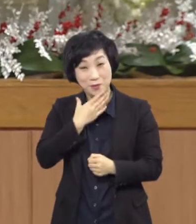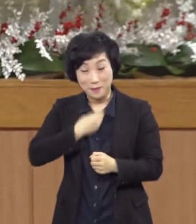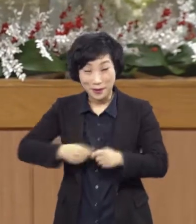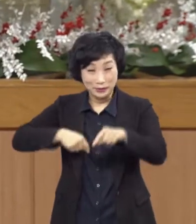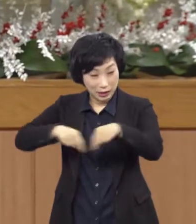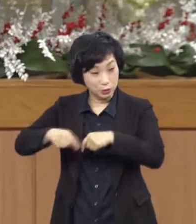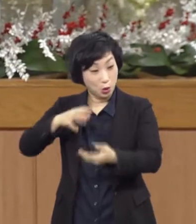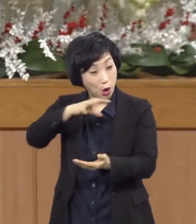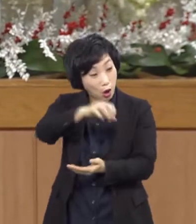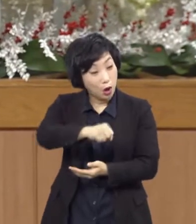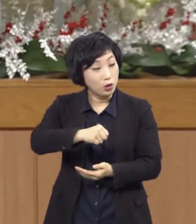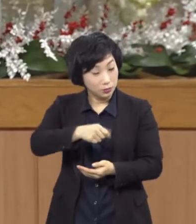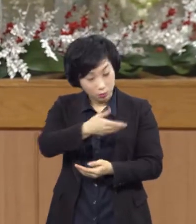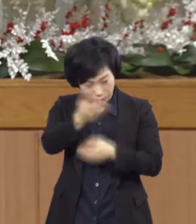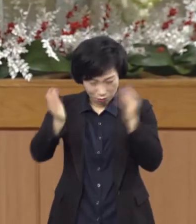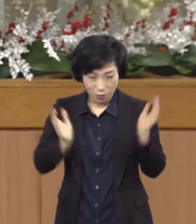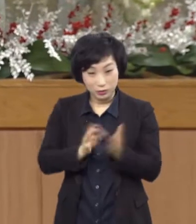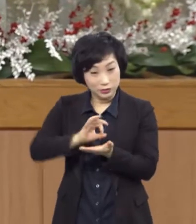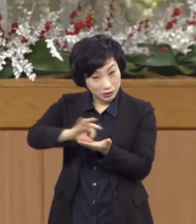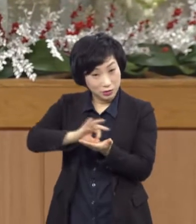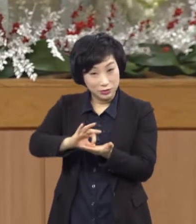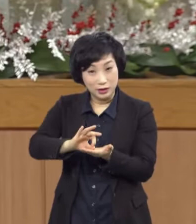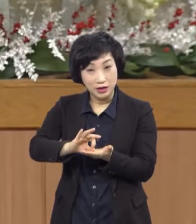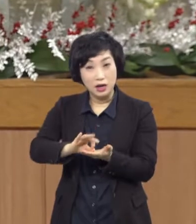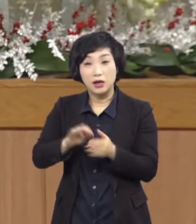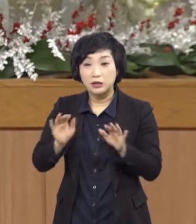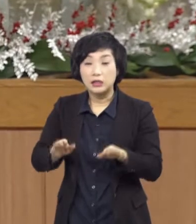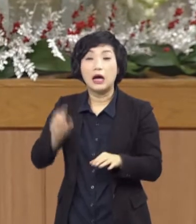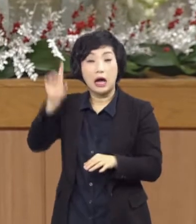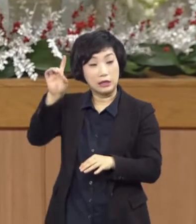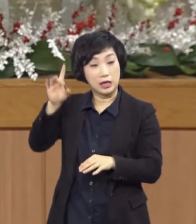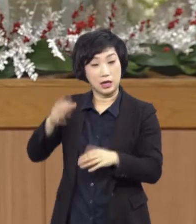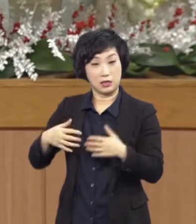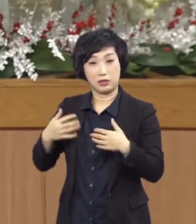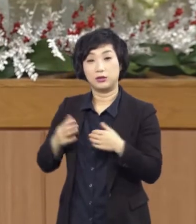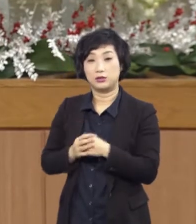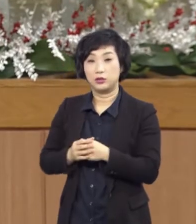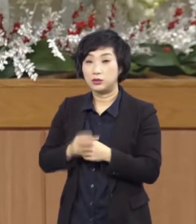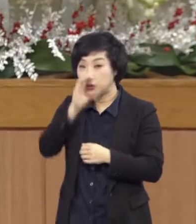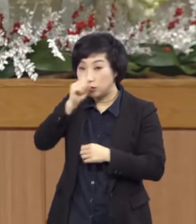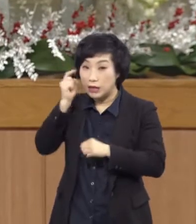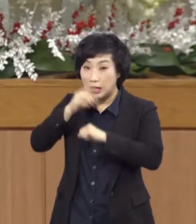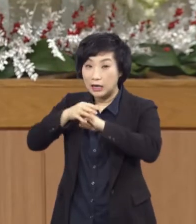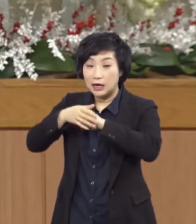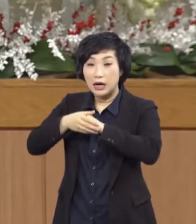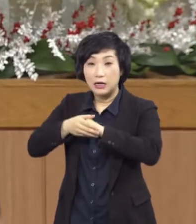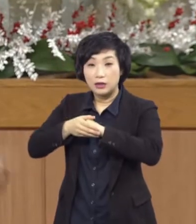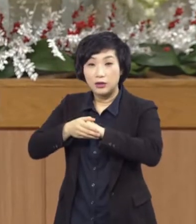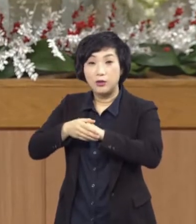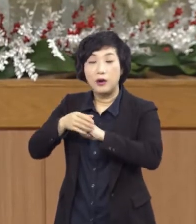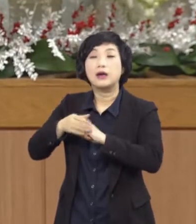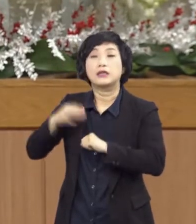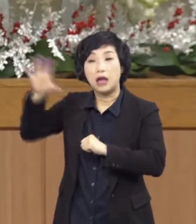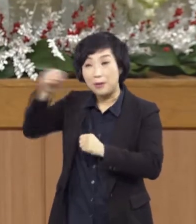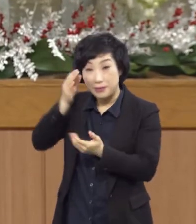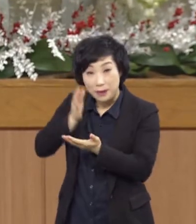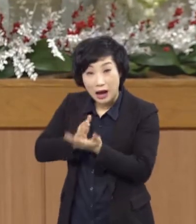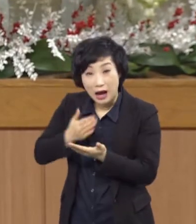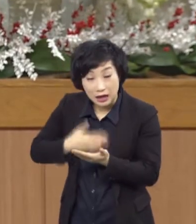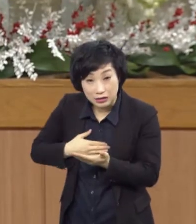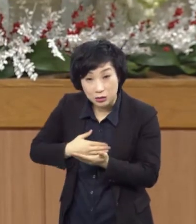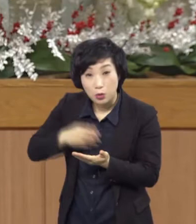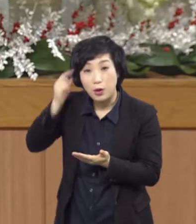다스리고 소유하고 사용하되 이 선악을 알게 하는 실과는 먹지 마. 먹으면